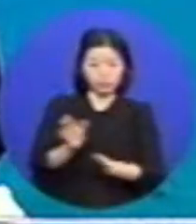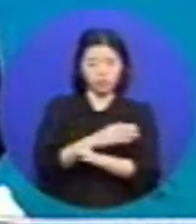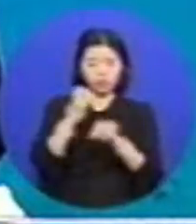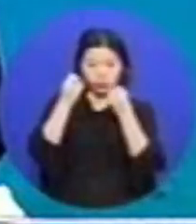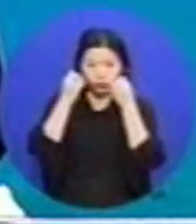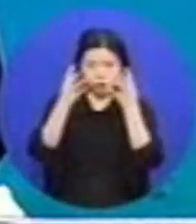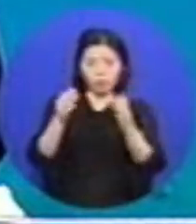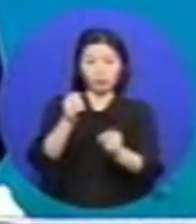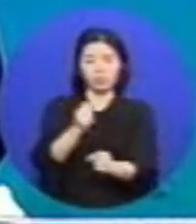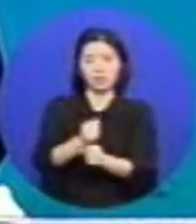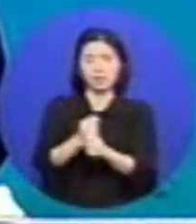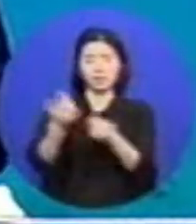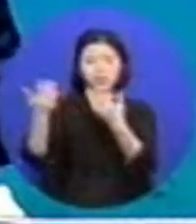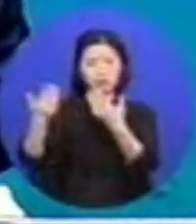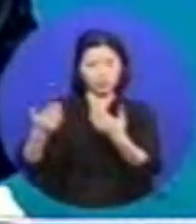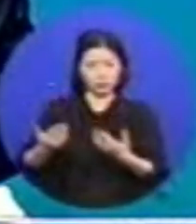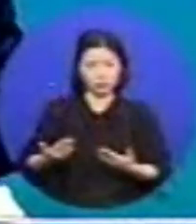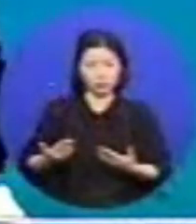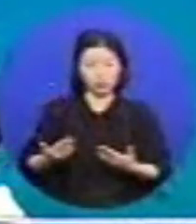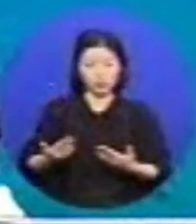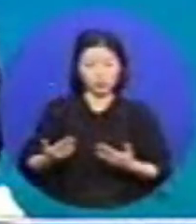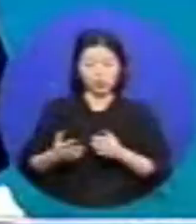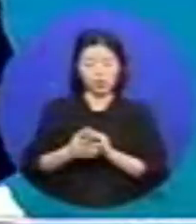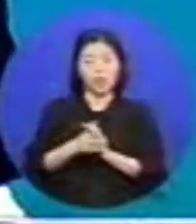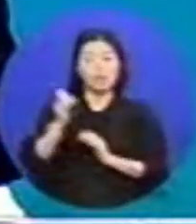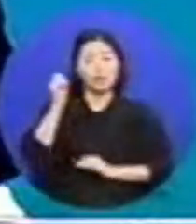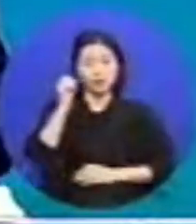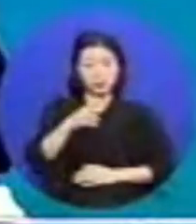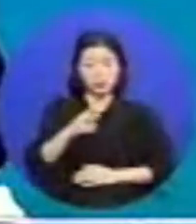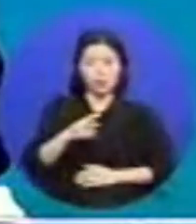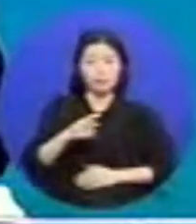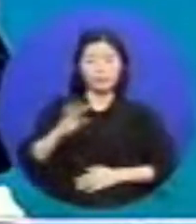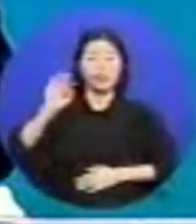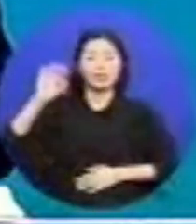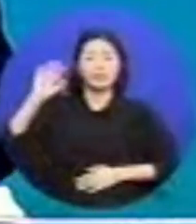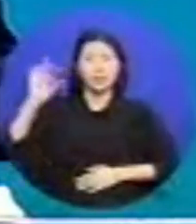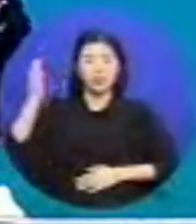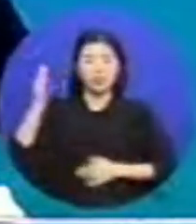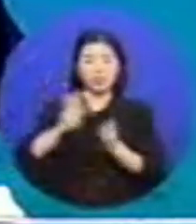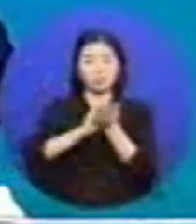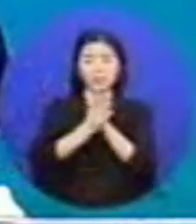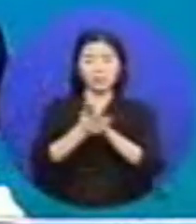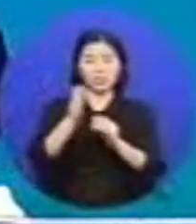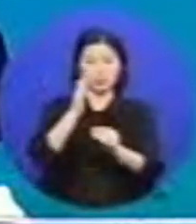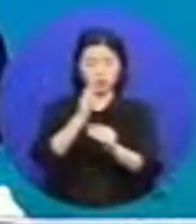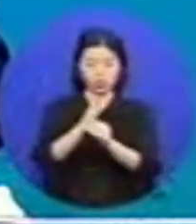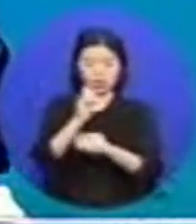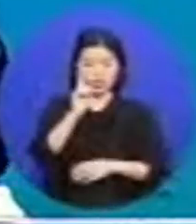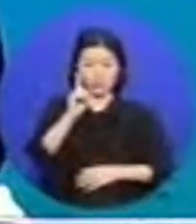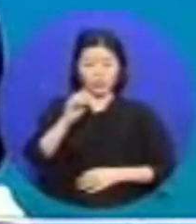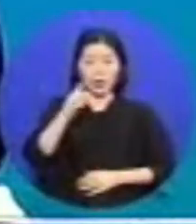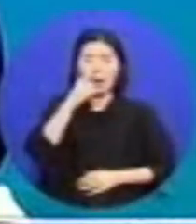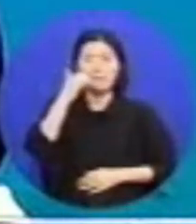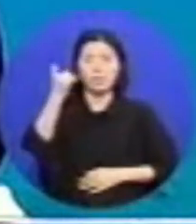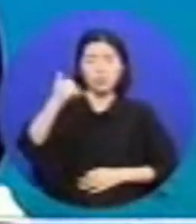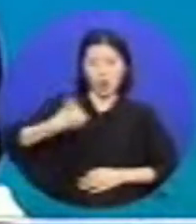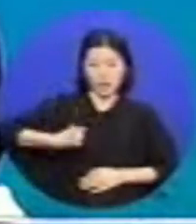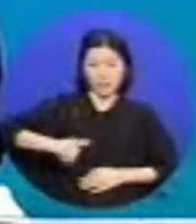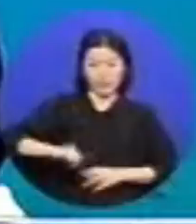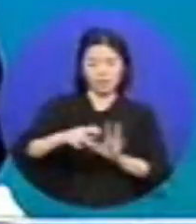만드십니다. 그리고 되어지는 변화 중에 하나가 부모와 자녀와의 관계의 변화예요.